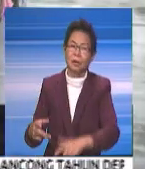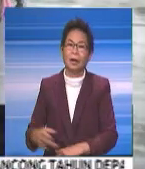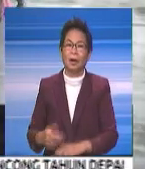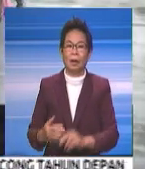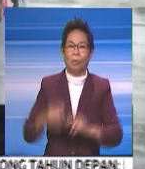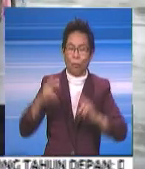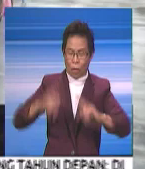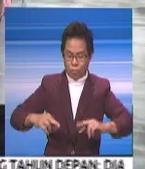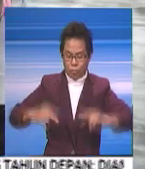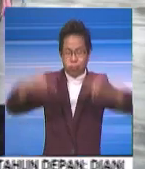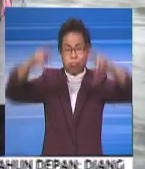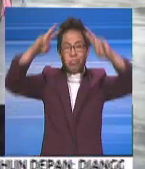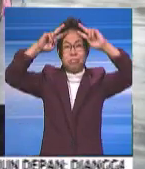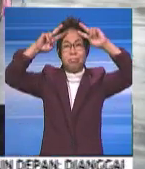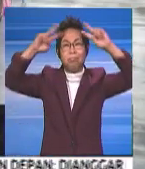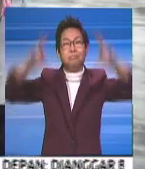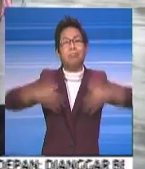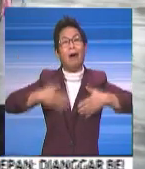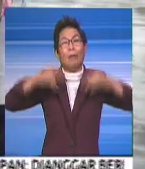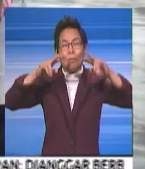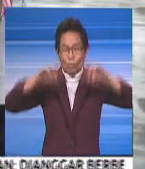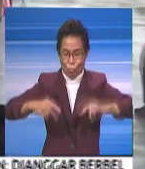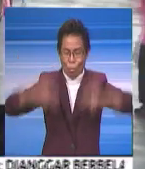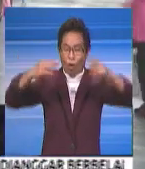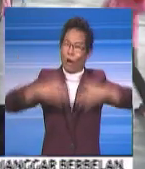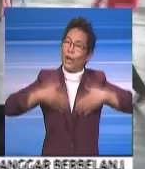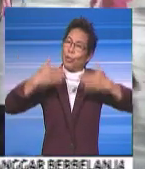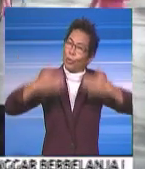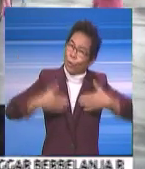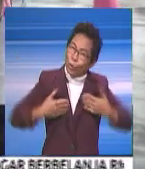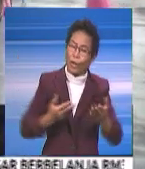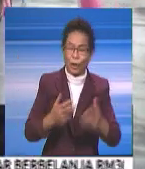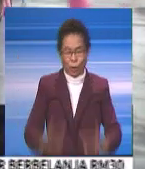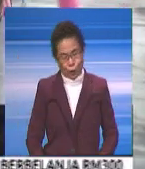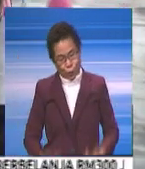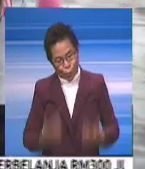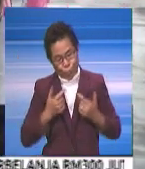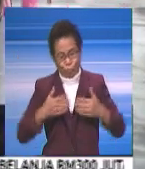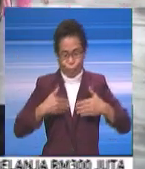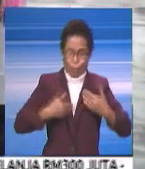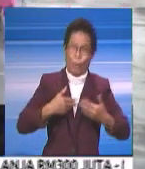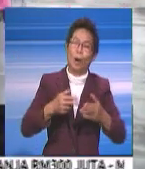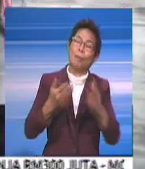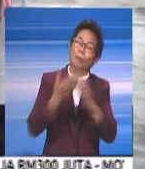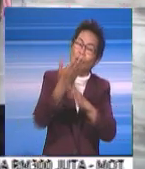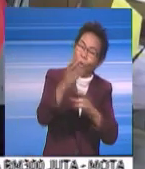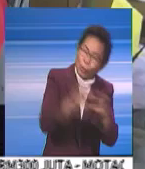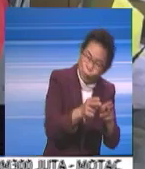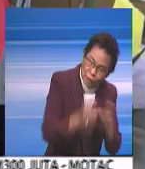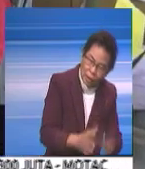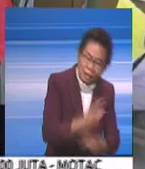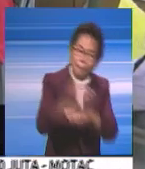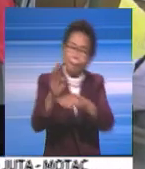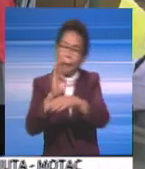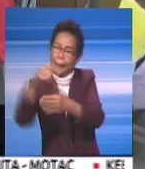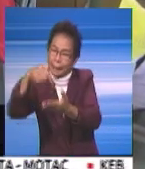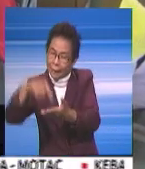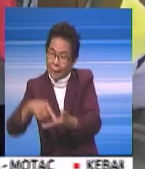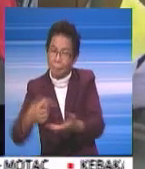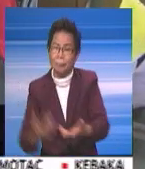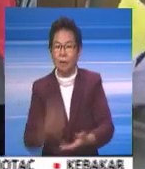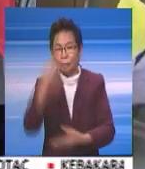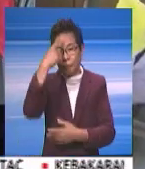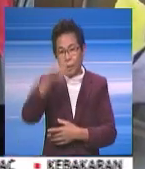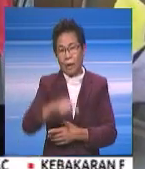meningkatkan kesejahteraan hidup mereka lah melalui keusahawanan dan juga perniagaan ini.